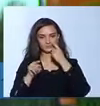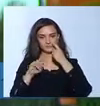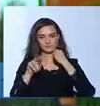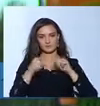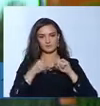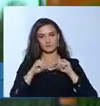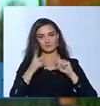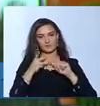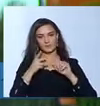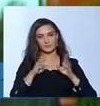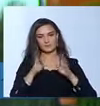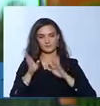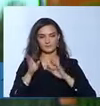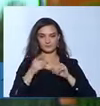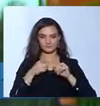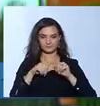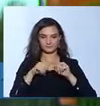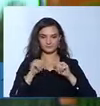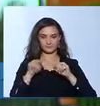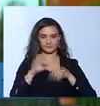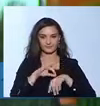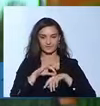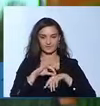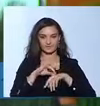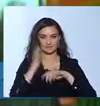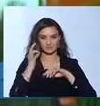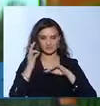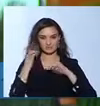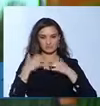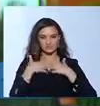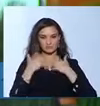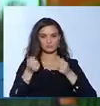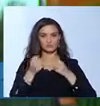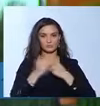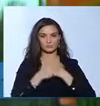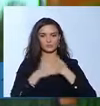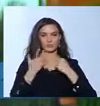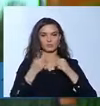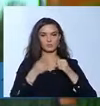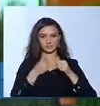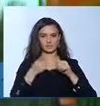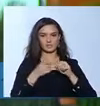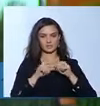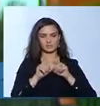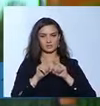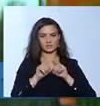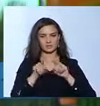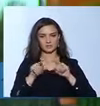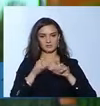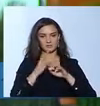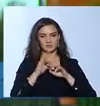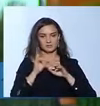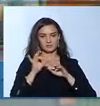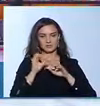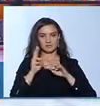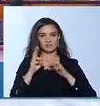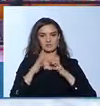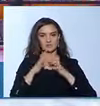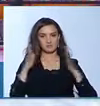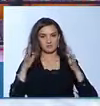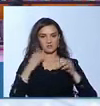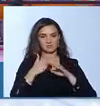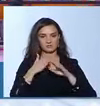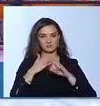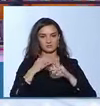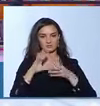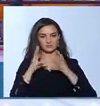და მეორე მხრივ ახდენს გავლენას კანის თმის ჯანმრთელობაზე. რომელია გვაქვს ასეთი გამოყოფილი მაღალი რისკის ფაქტორი? რა